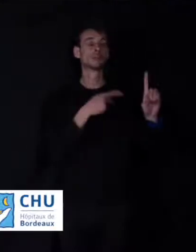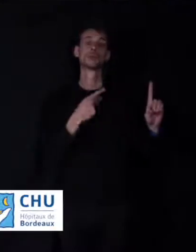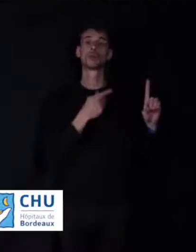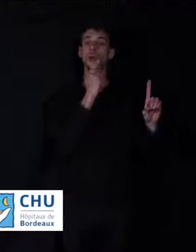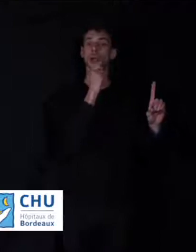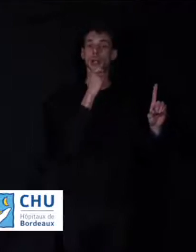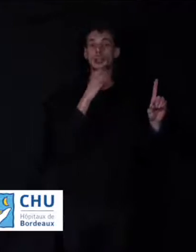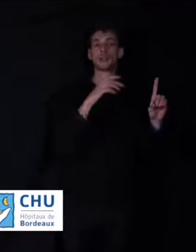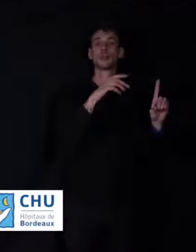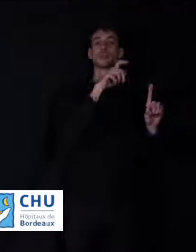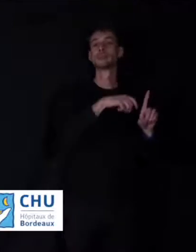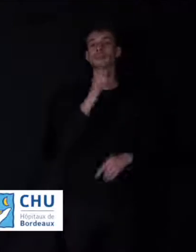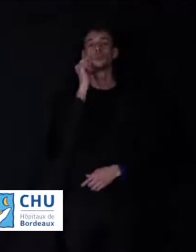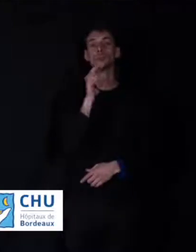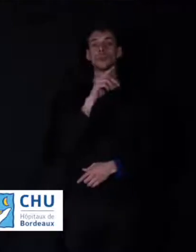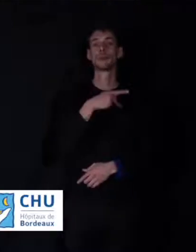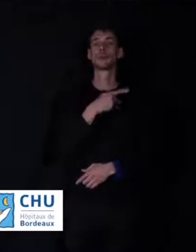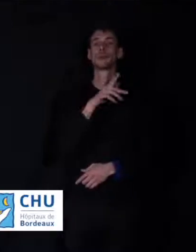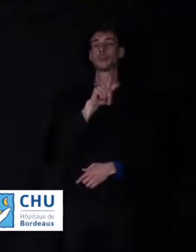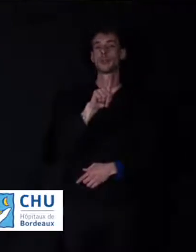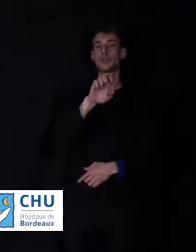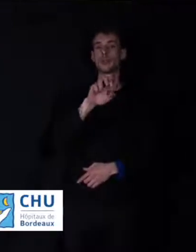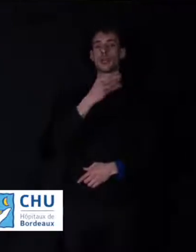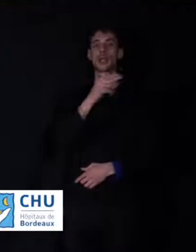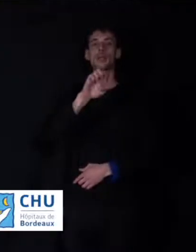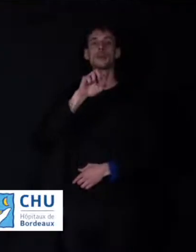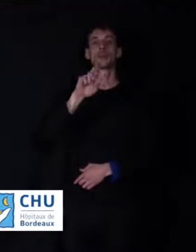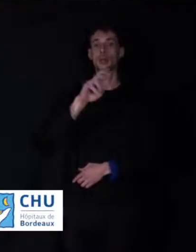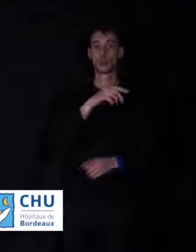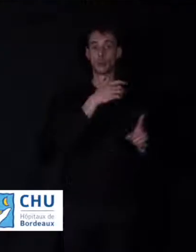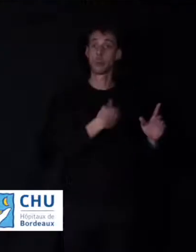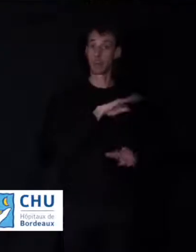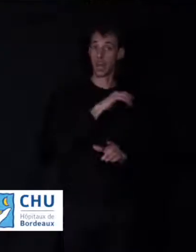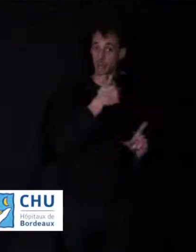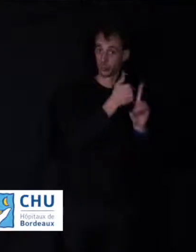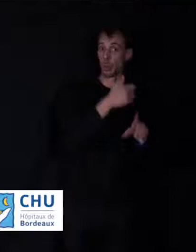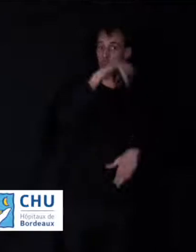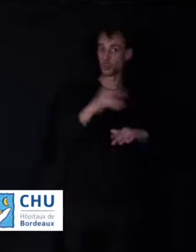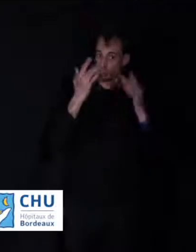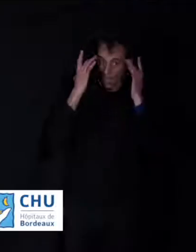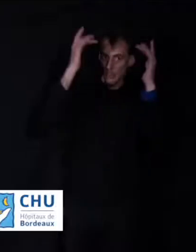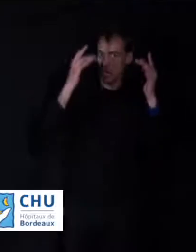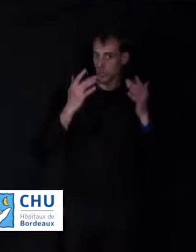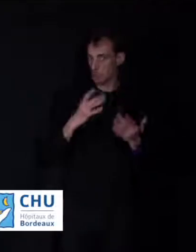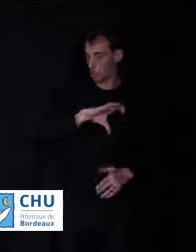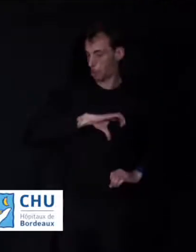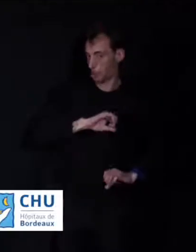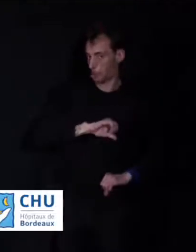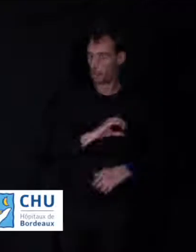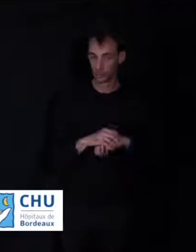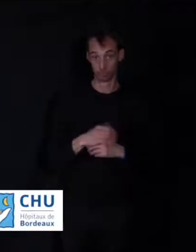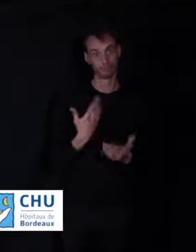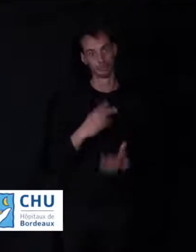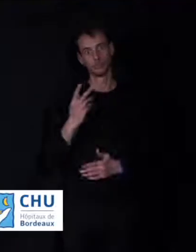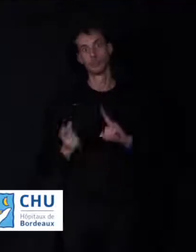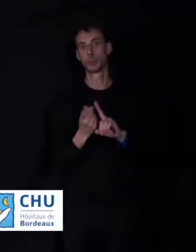Edward Jenner, qui, de façon empirique, l'empirisme est un élément important en médecine, avait remarqué que les